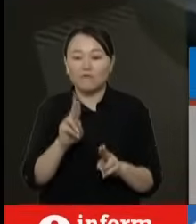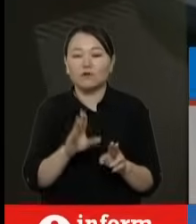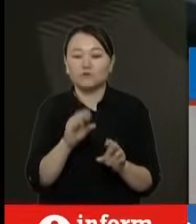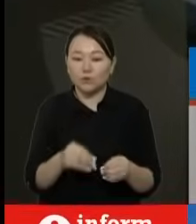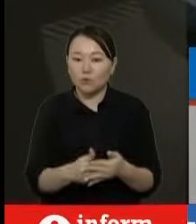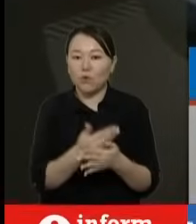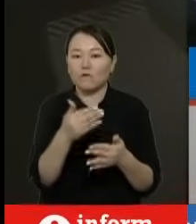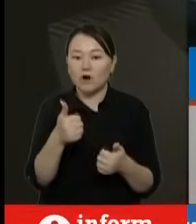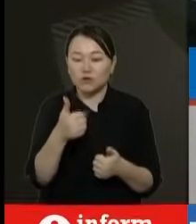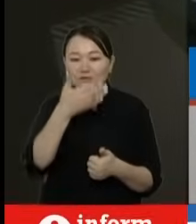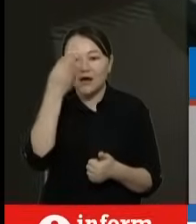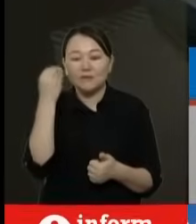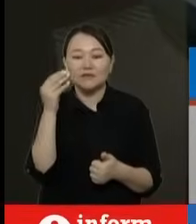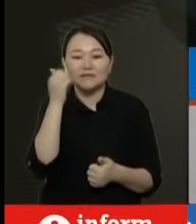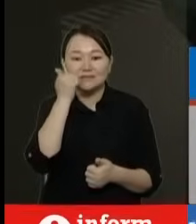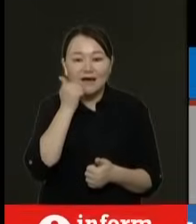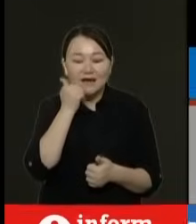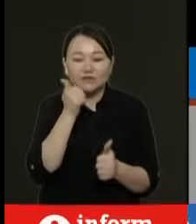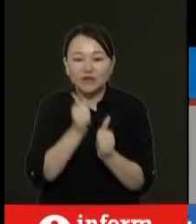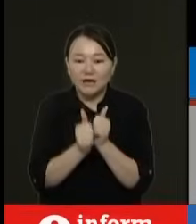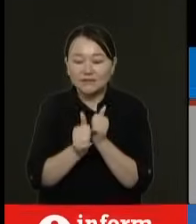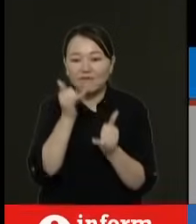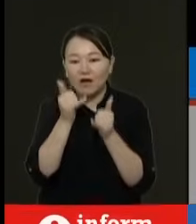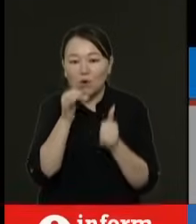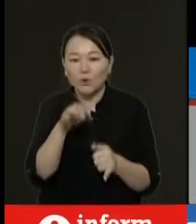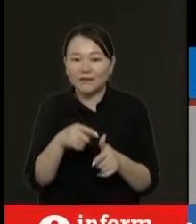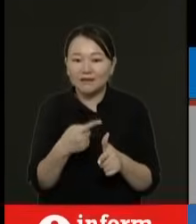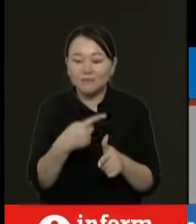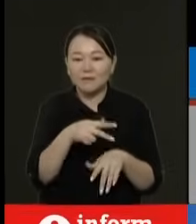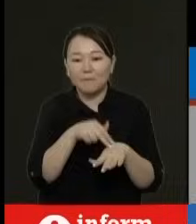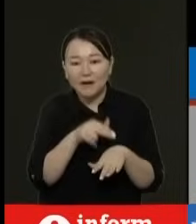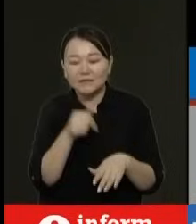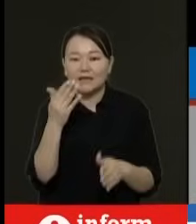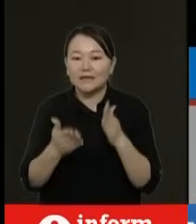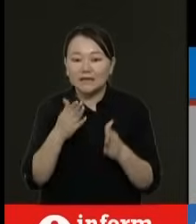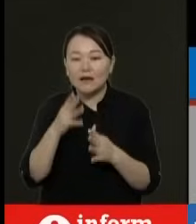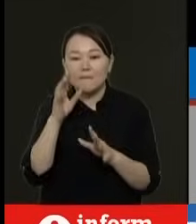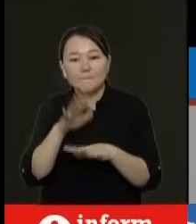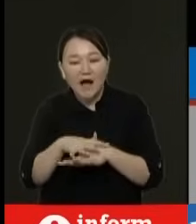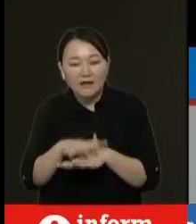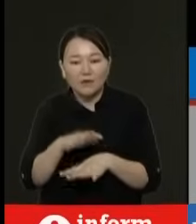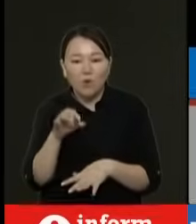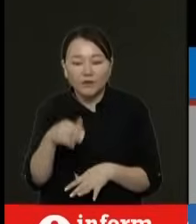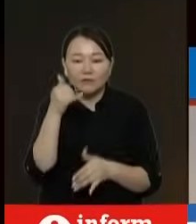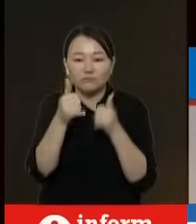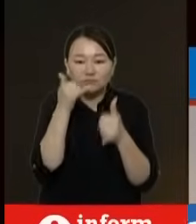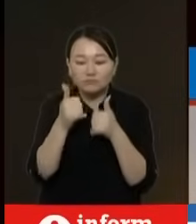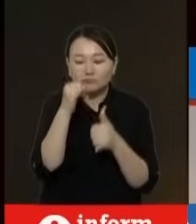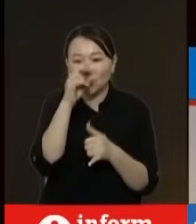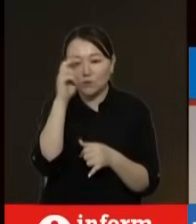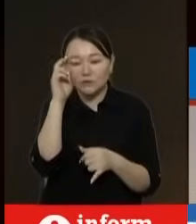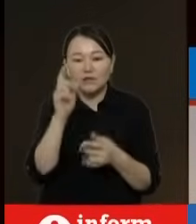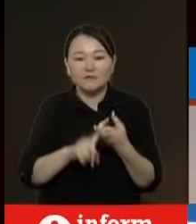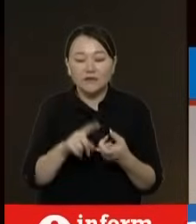новое, хорошо забытое старое». Участились звонки якобы от имени сотрудников банков, правоохранительных и других госорганов. Операторы